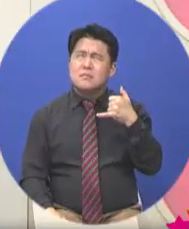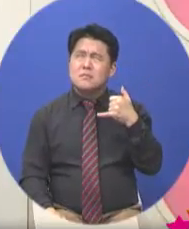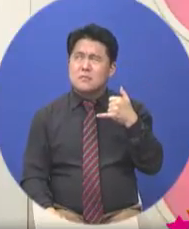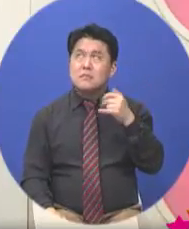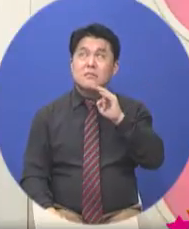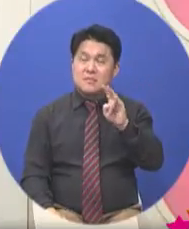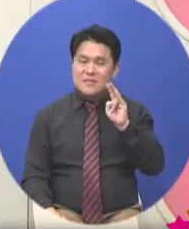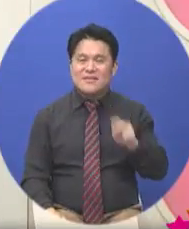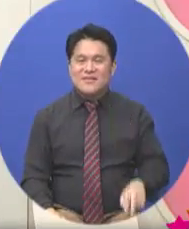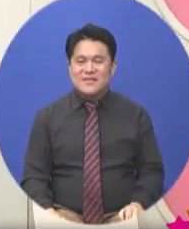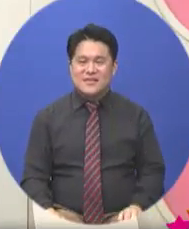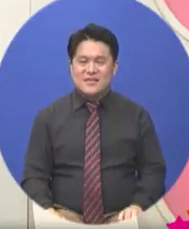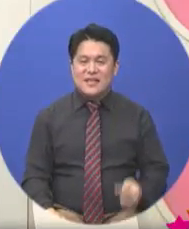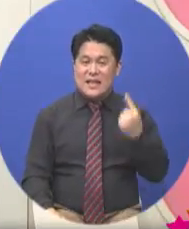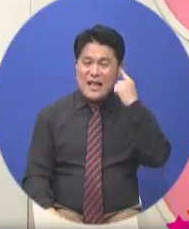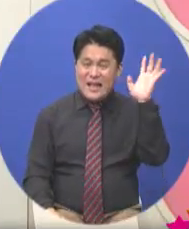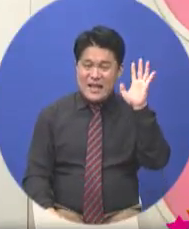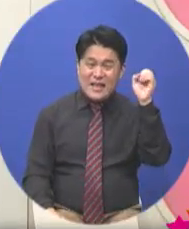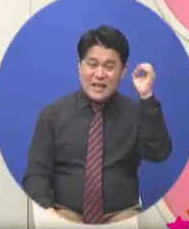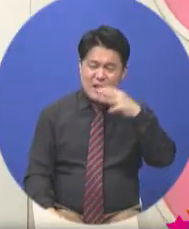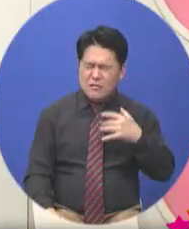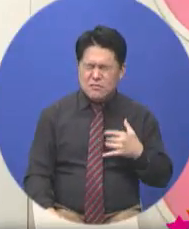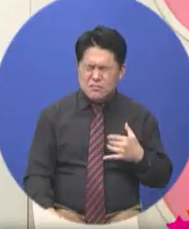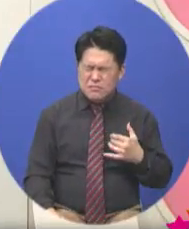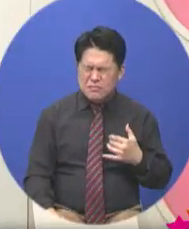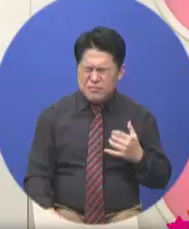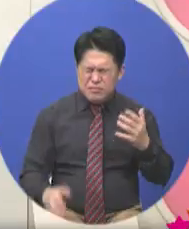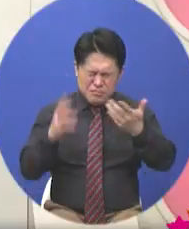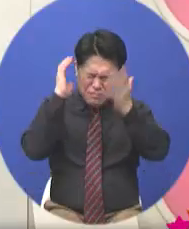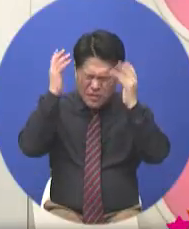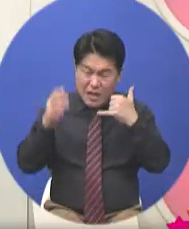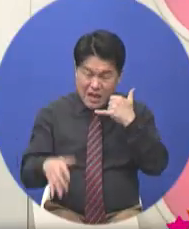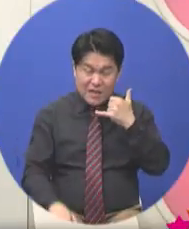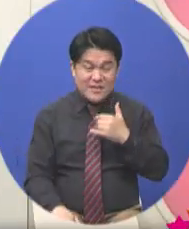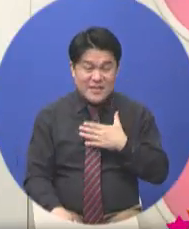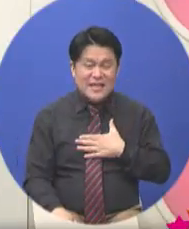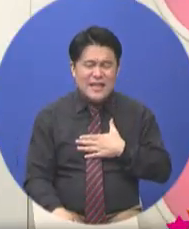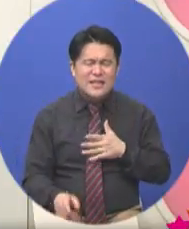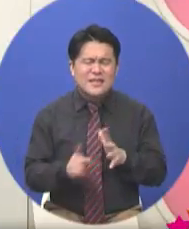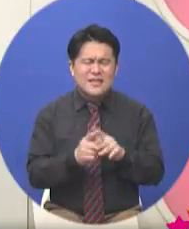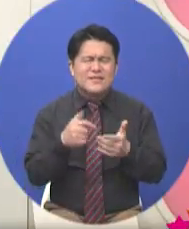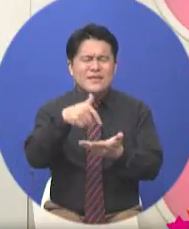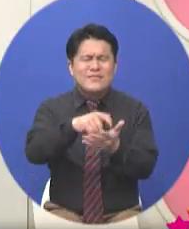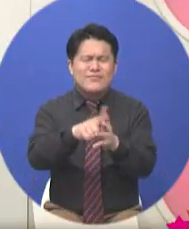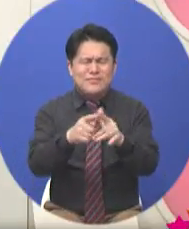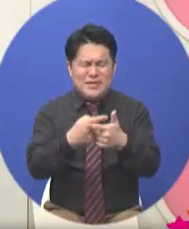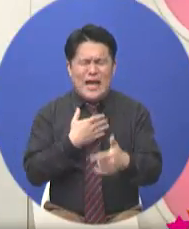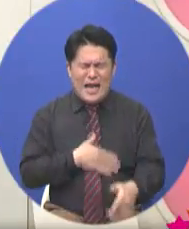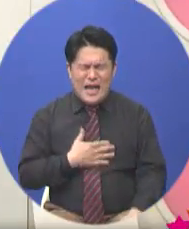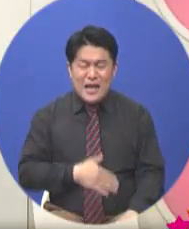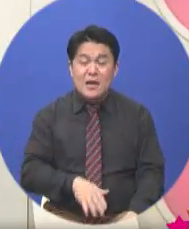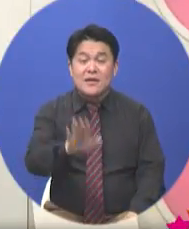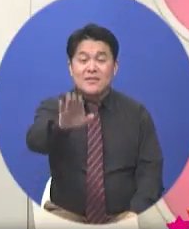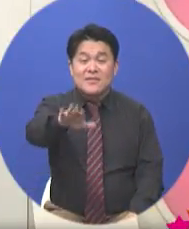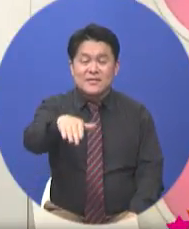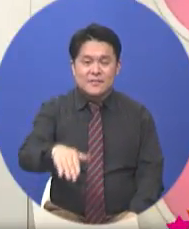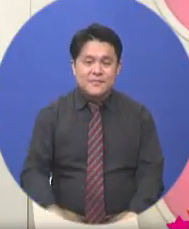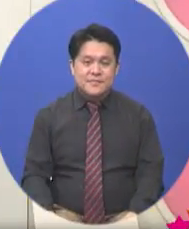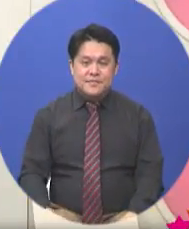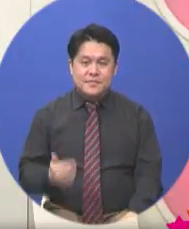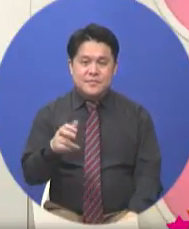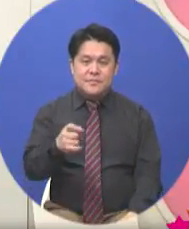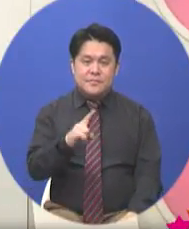안 들리. 안 들리. 그냥 맞아. 정신이 네, 없죠. 맞아. 이해가 갑니다. 이해가 가요. 예. 그래요. 네. 강종권님,